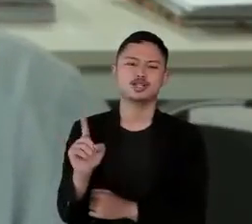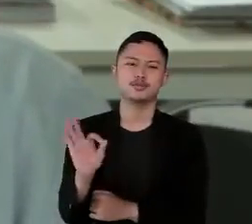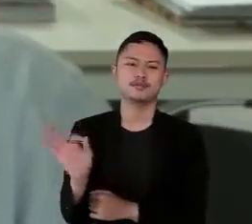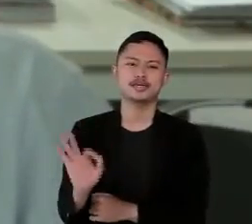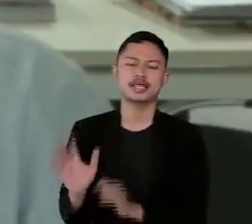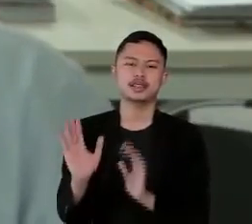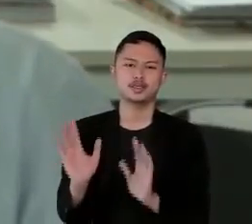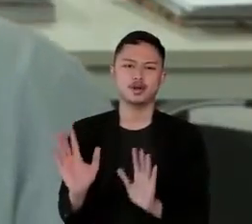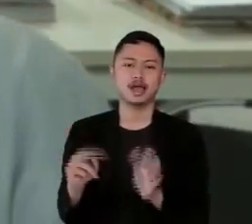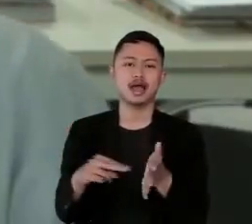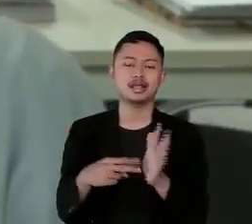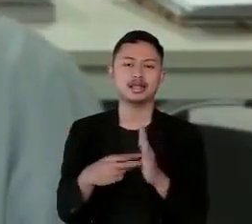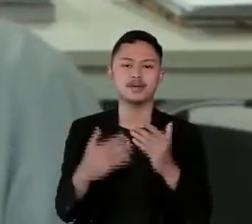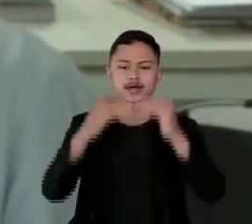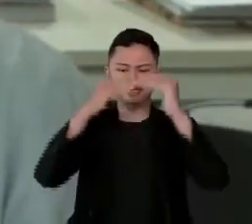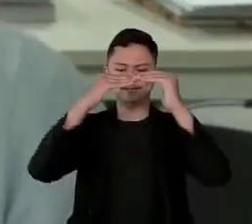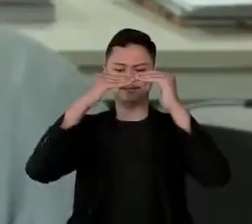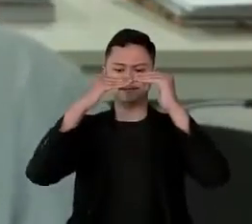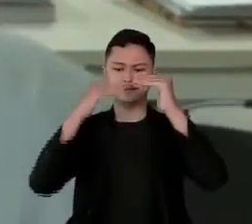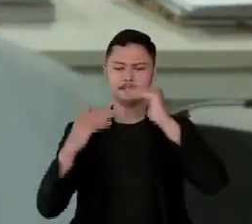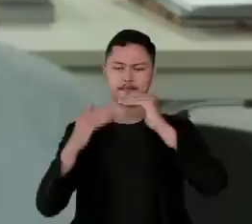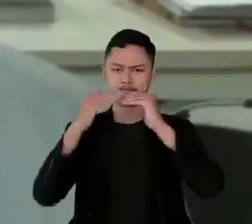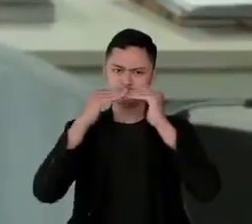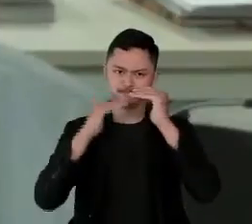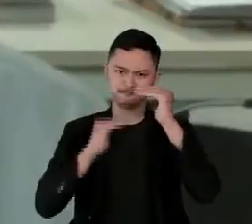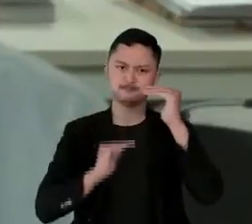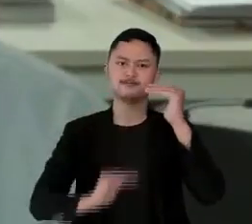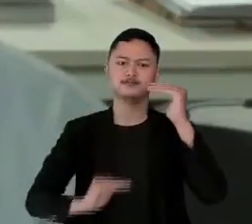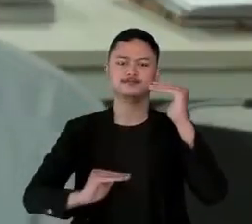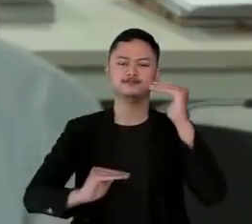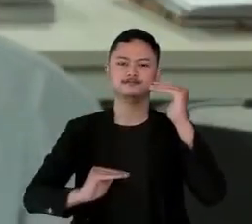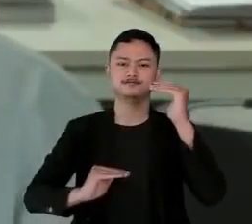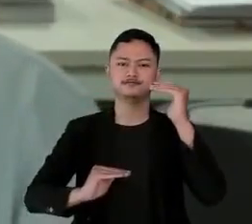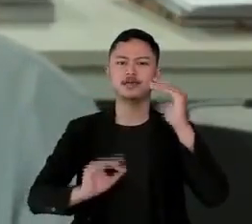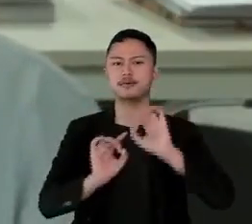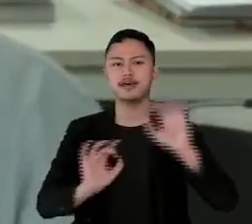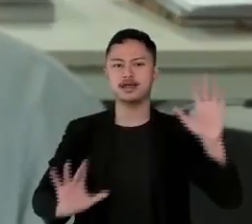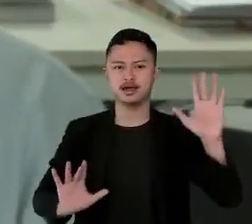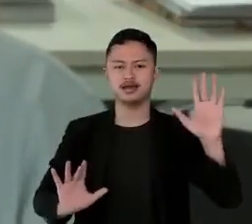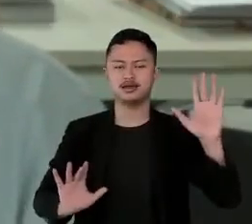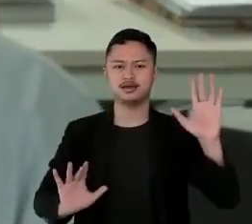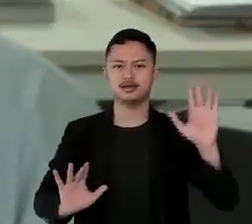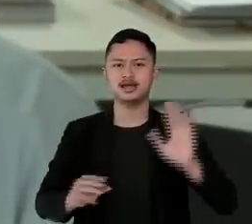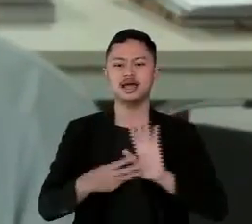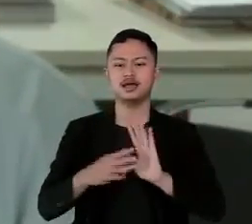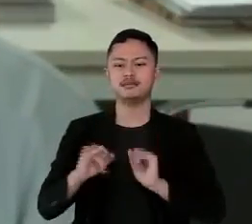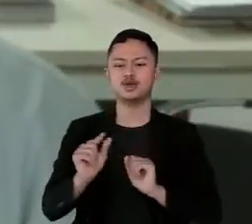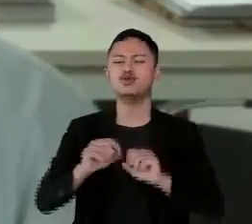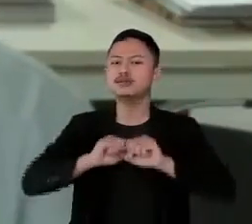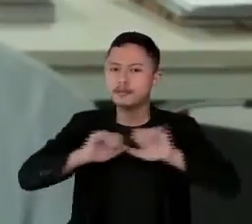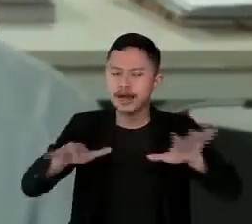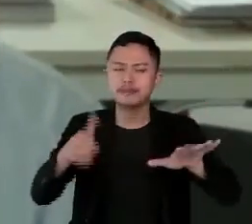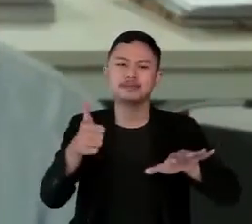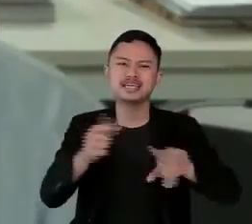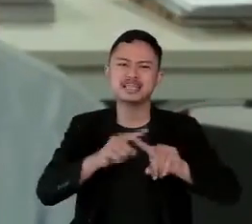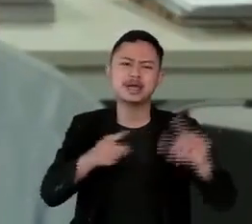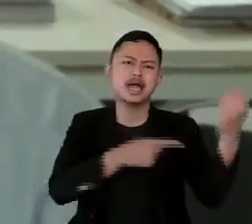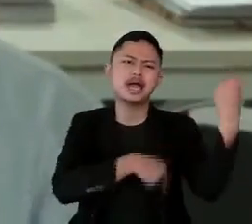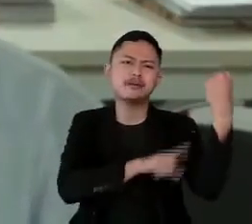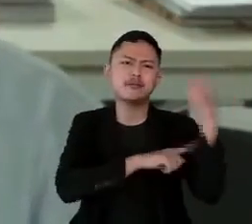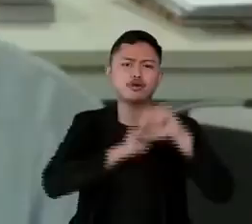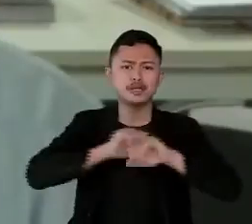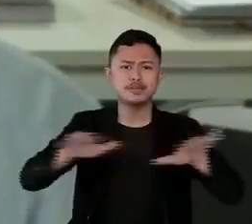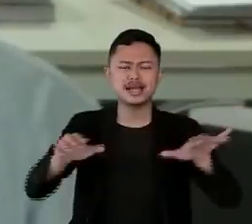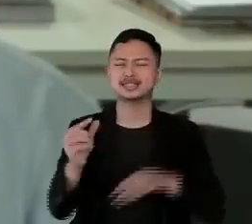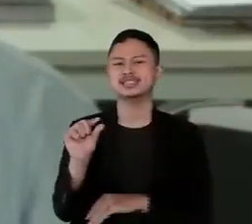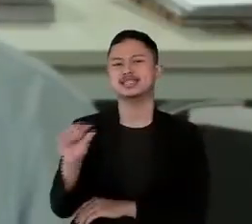lebih Hai arena ada Ya jumlahnya dibandingkan dengan daya apa namanya the ibans dibandingkan dengan